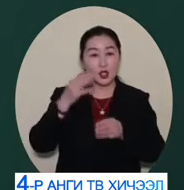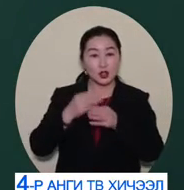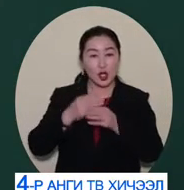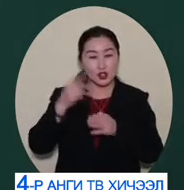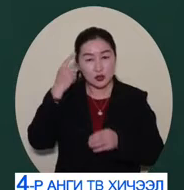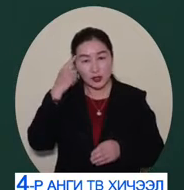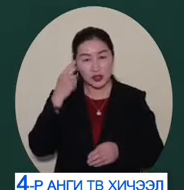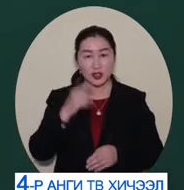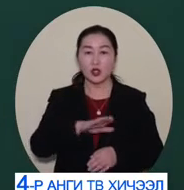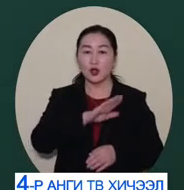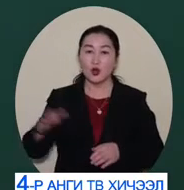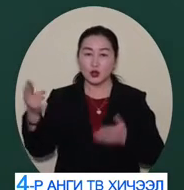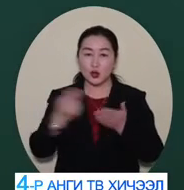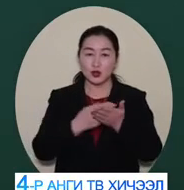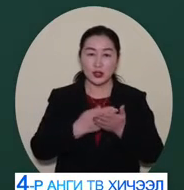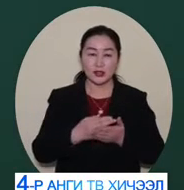м цайг 10